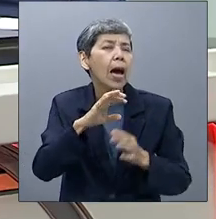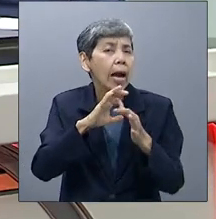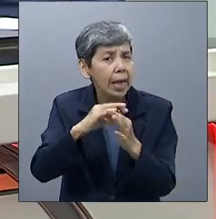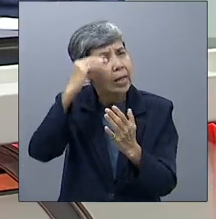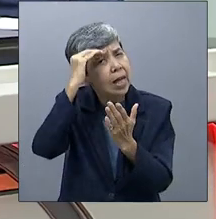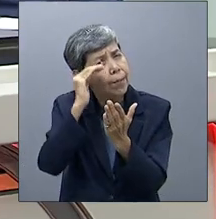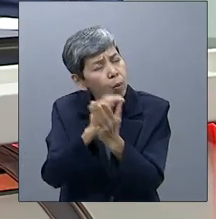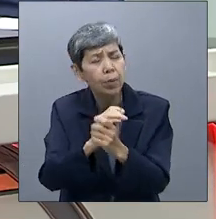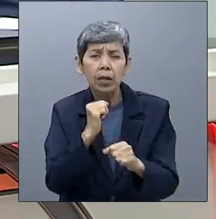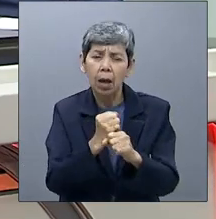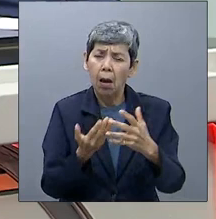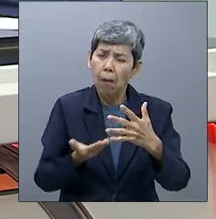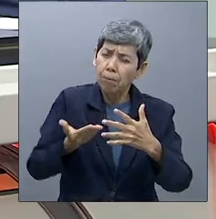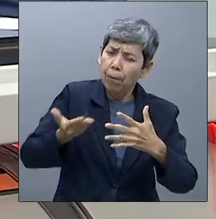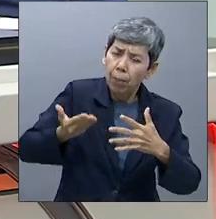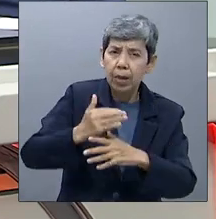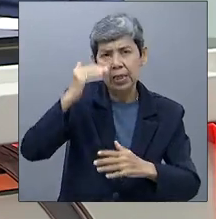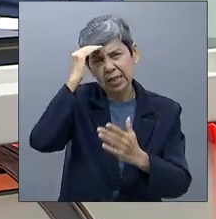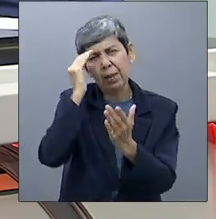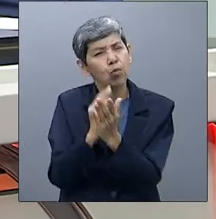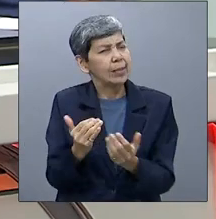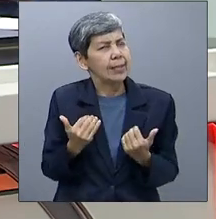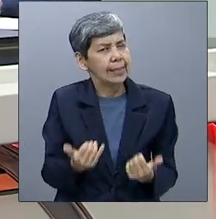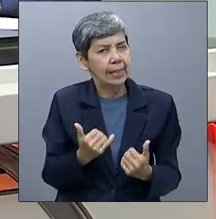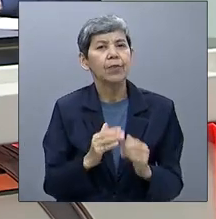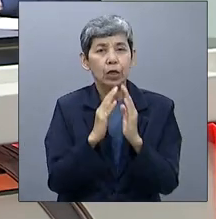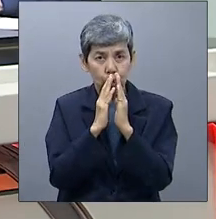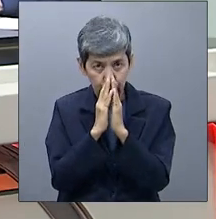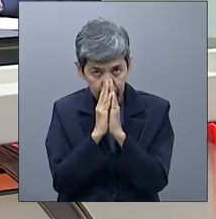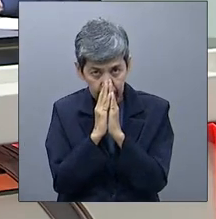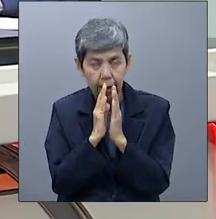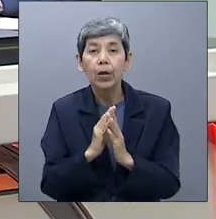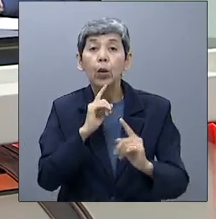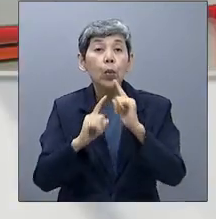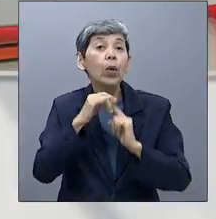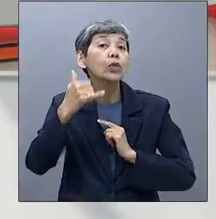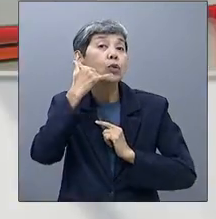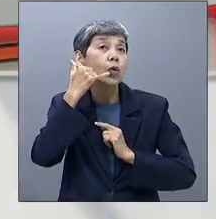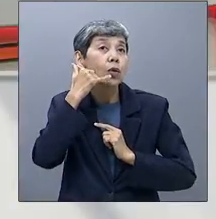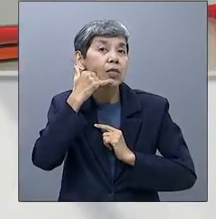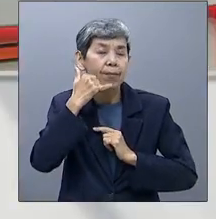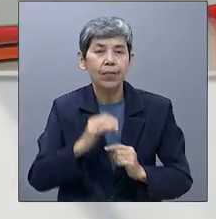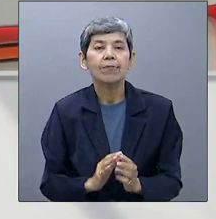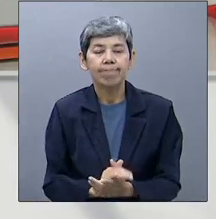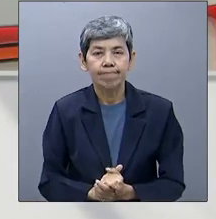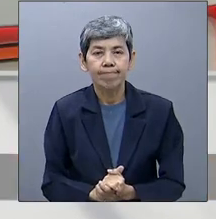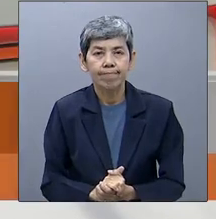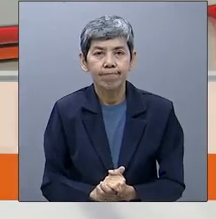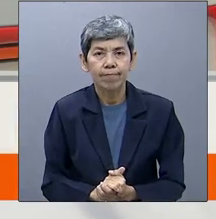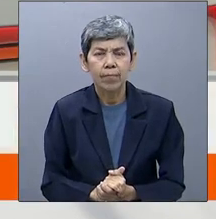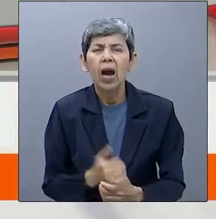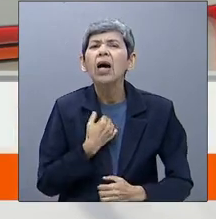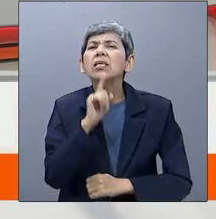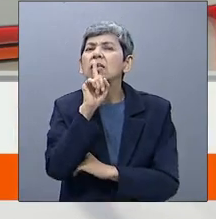ของการปรับเลื่อนชั้นยศของตำรวจในครั้งนี้ค่ะสวัสดีค่ะ สวัสดีค่ะ สว ั สดีครับเสรีพิสุทธิ์ครับ ค่ะท่